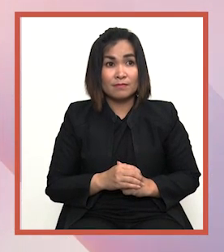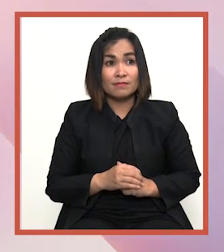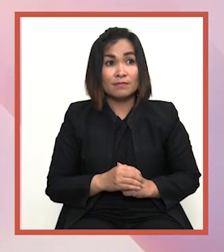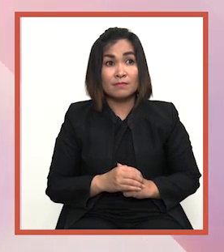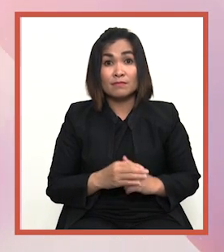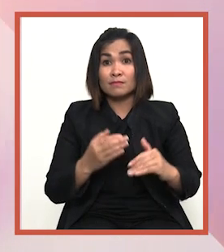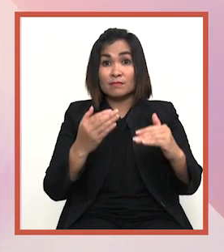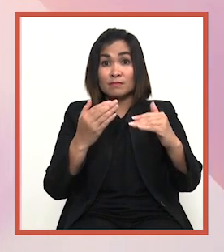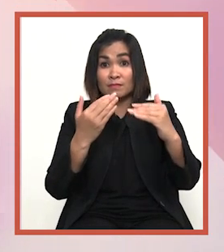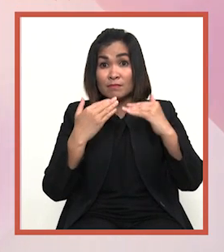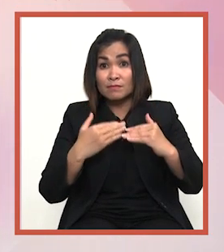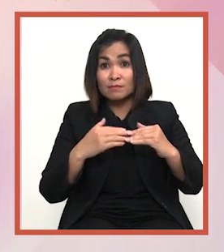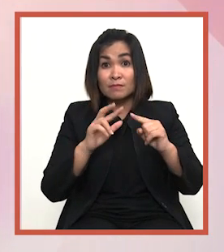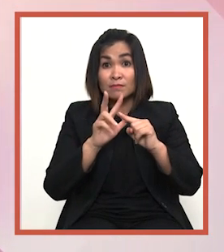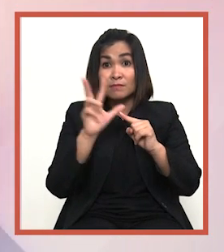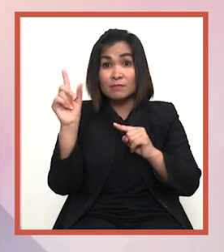สัญลักษณ์ต่อมาครับ